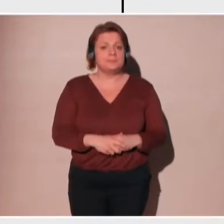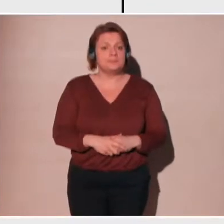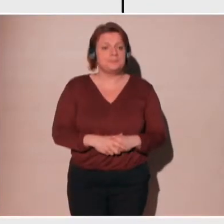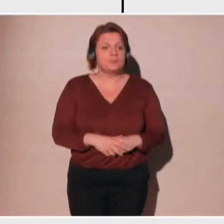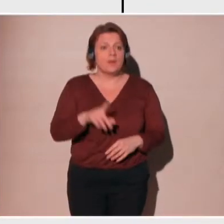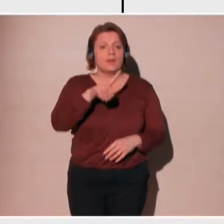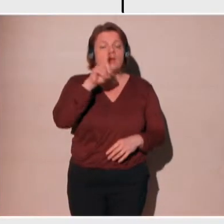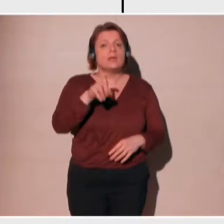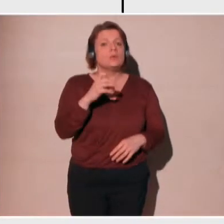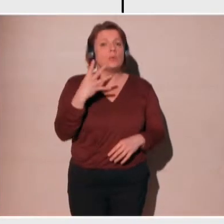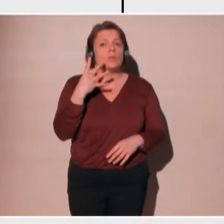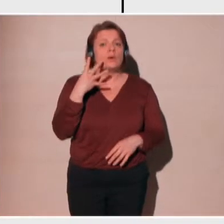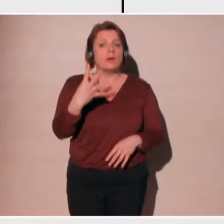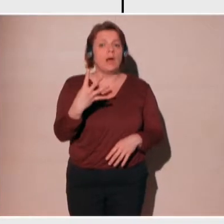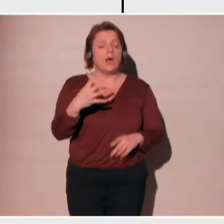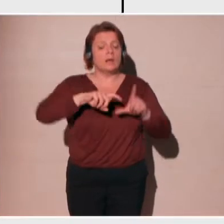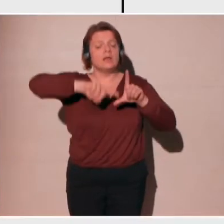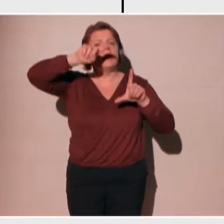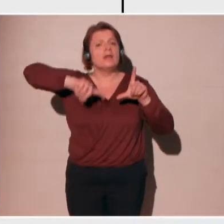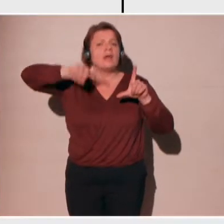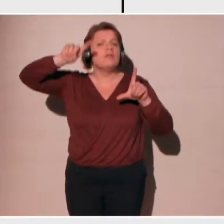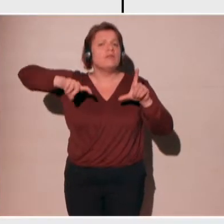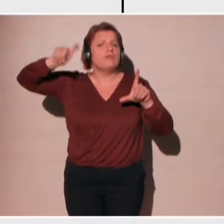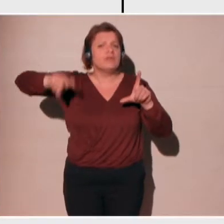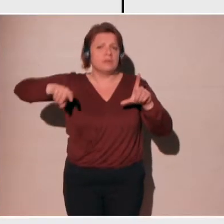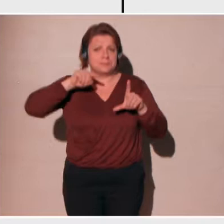4, c'est ce graphique.